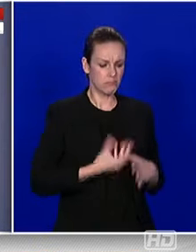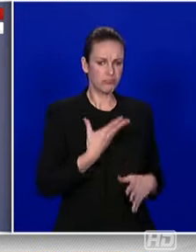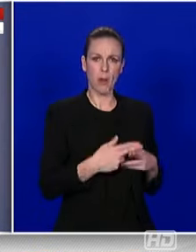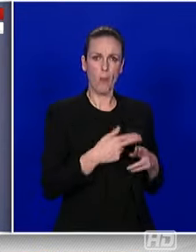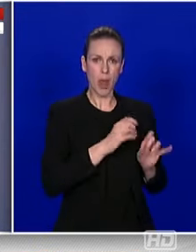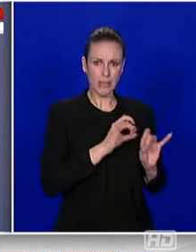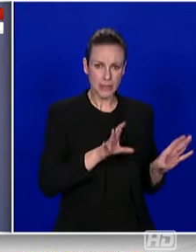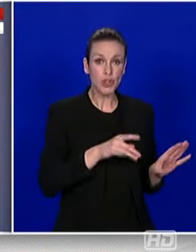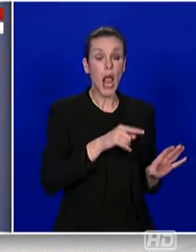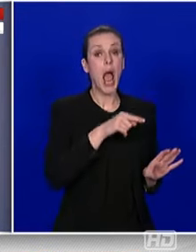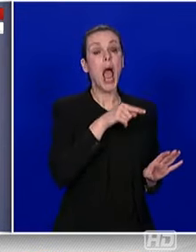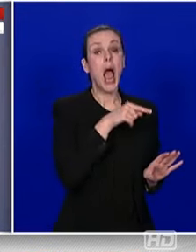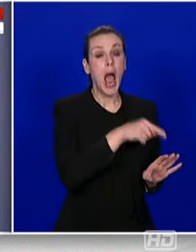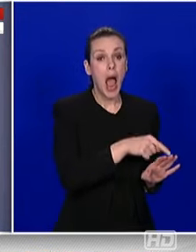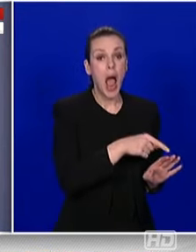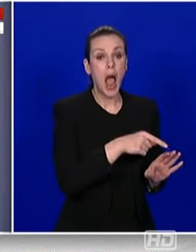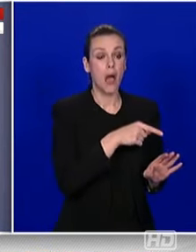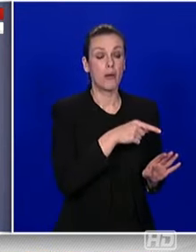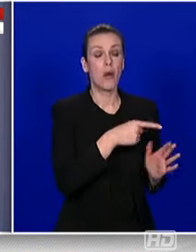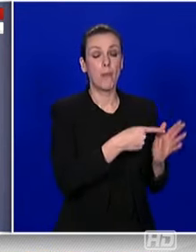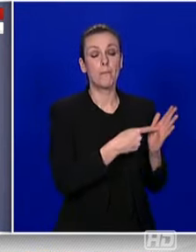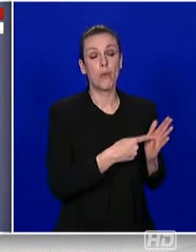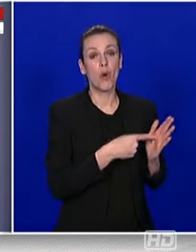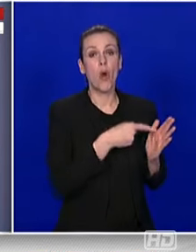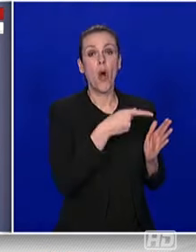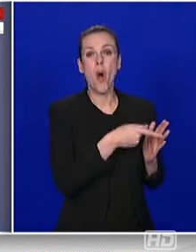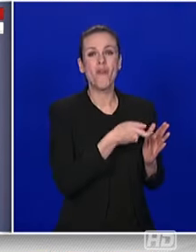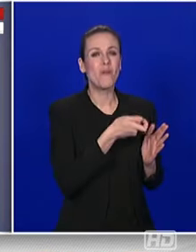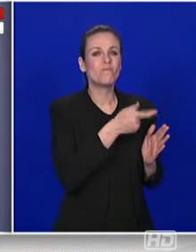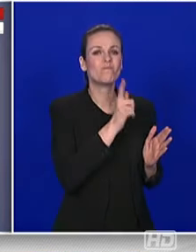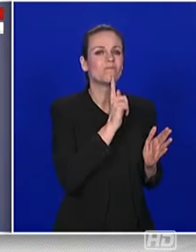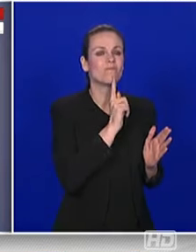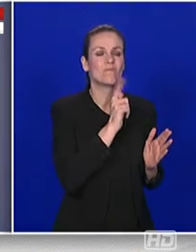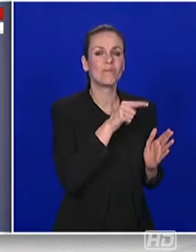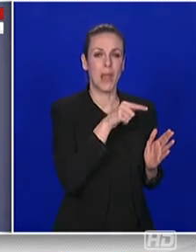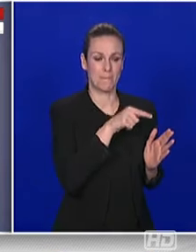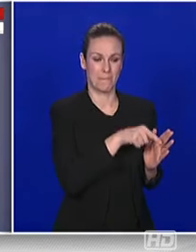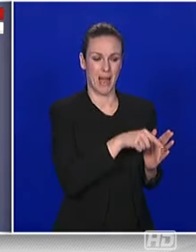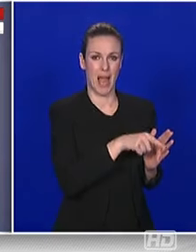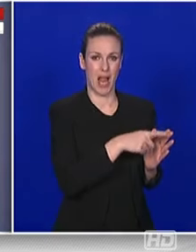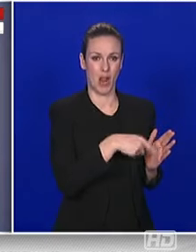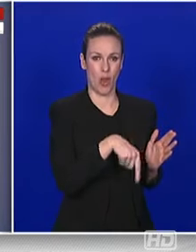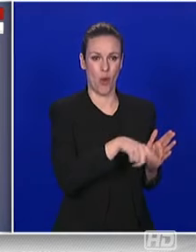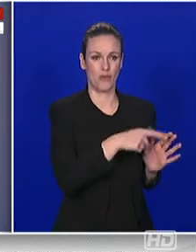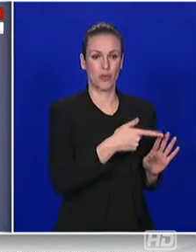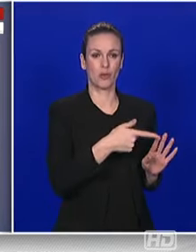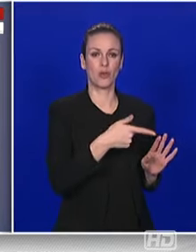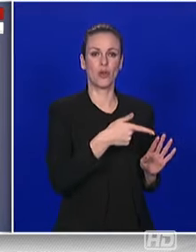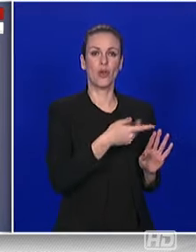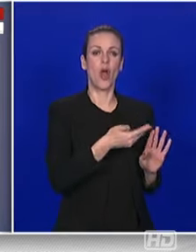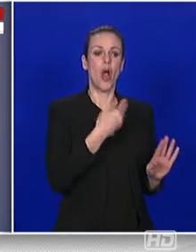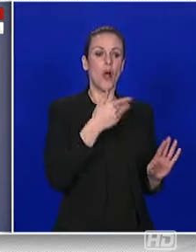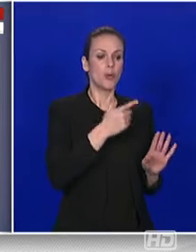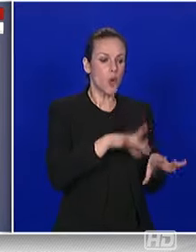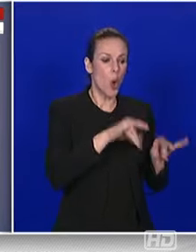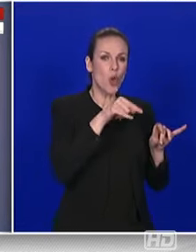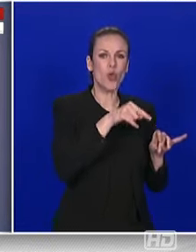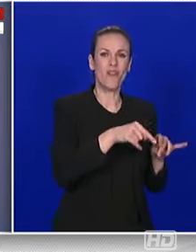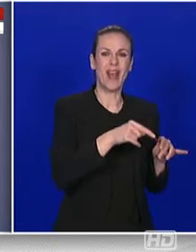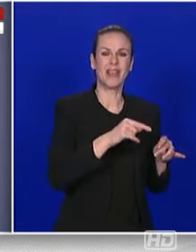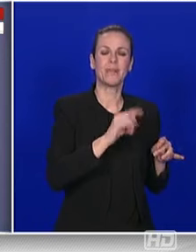su pokazatelji takvi da se vrlo mali broj takvih otkrije sa ovim testovima. Što se